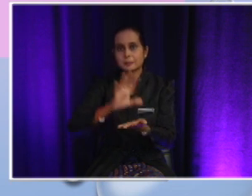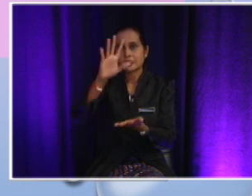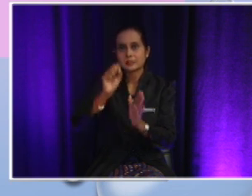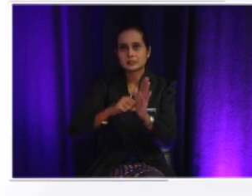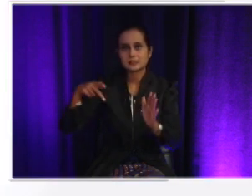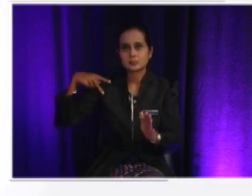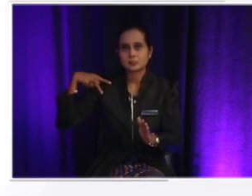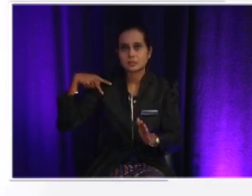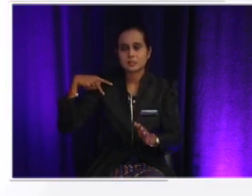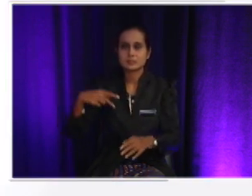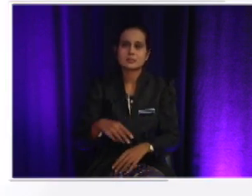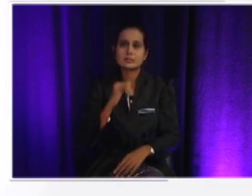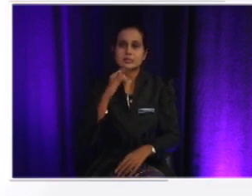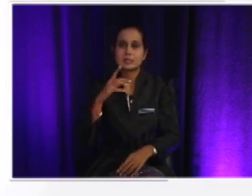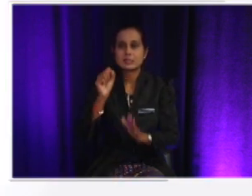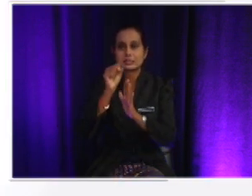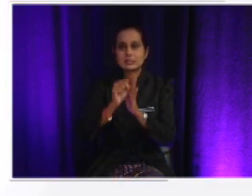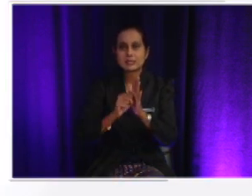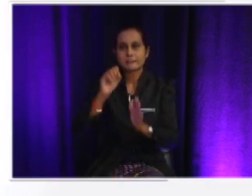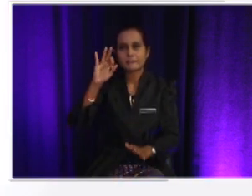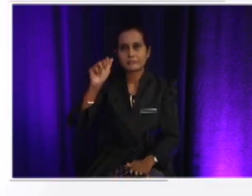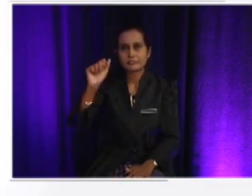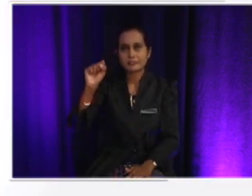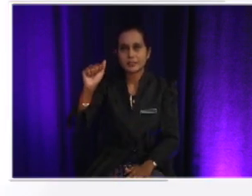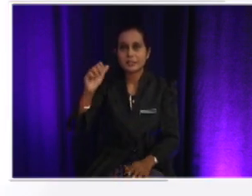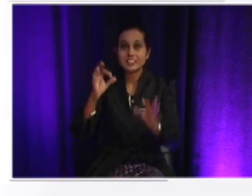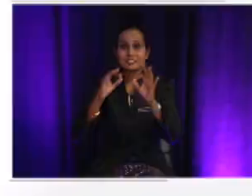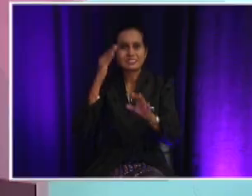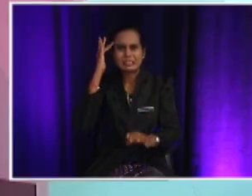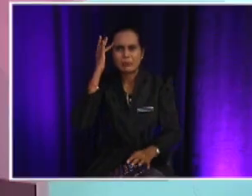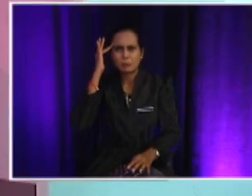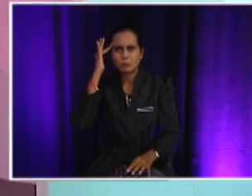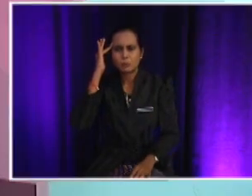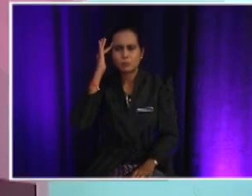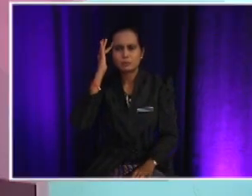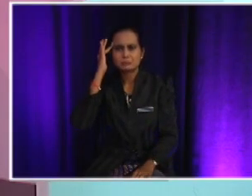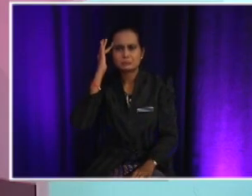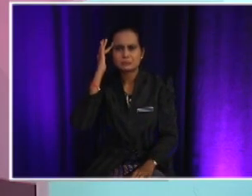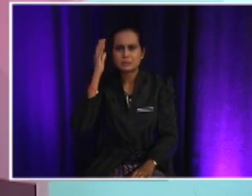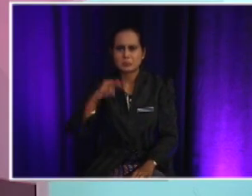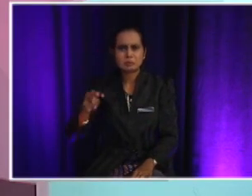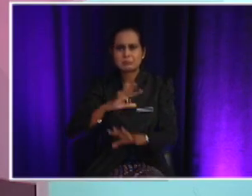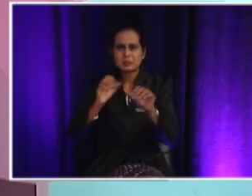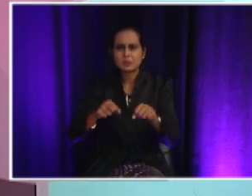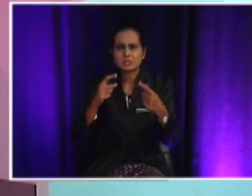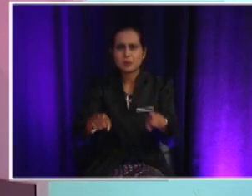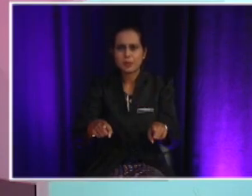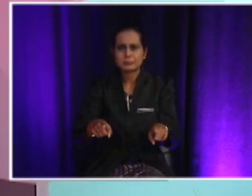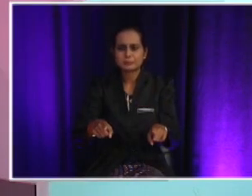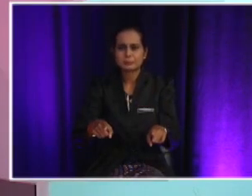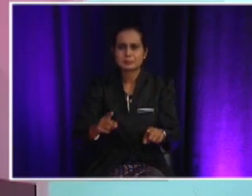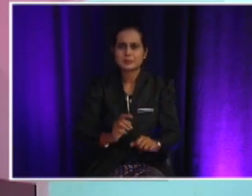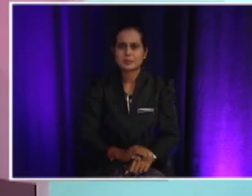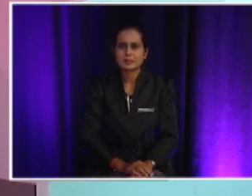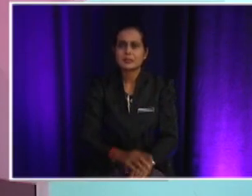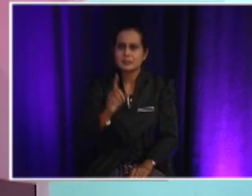sefasa. Yang ini saya kata tadi, kalau tidak ada pengetahuan tadi, memang murid-murid tak dapat jawab. Dia kena ambil tahu cikgu ya? Ya,